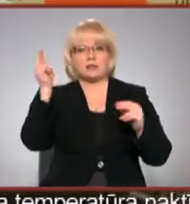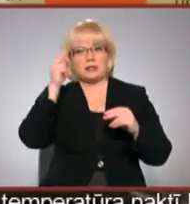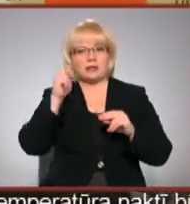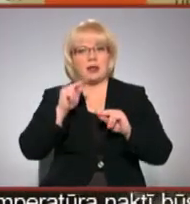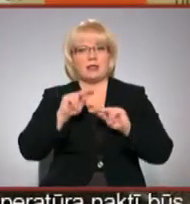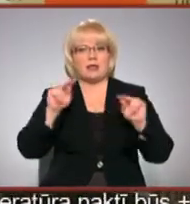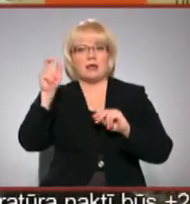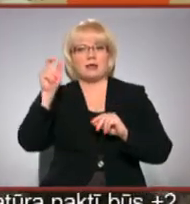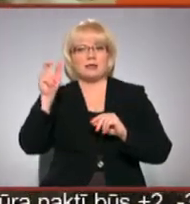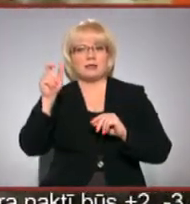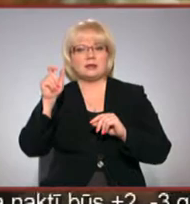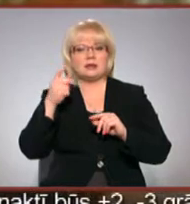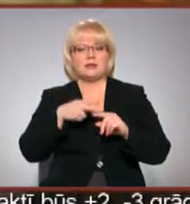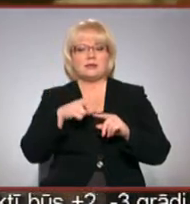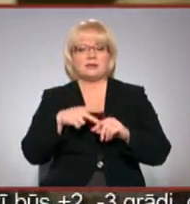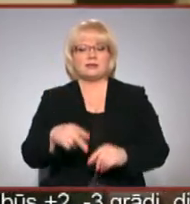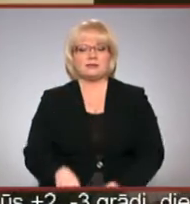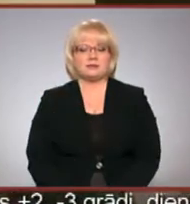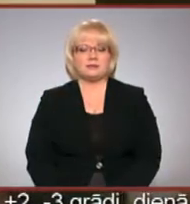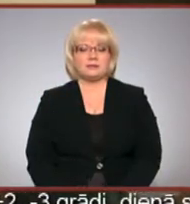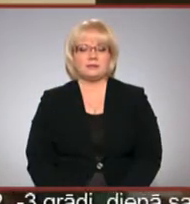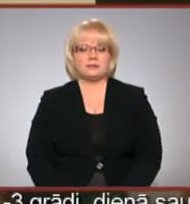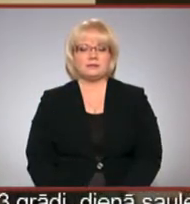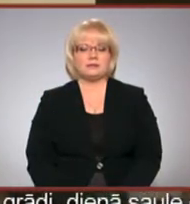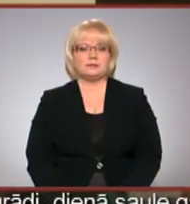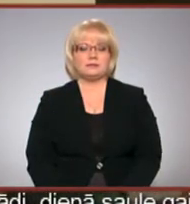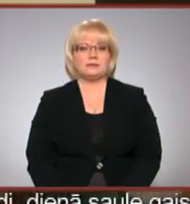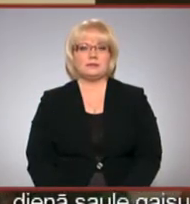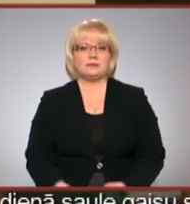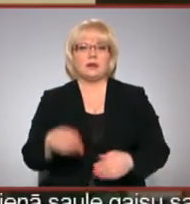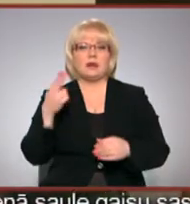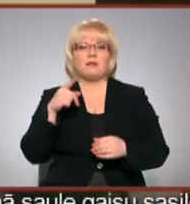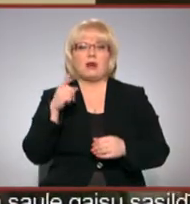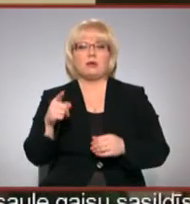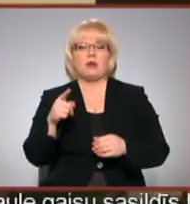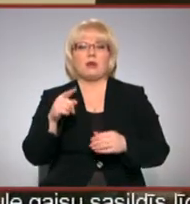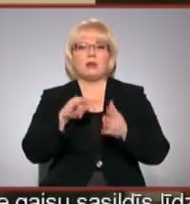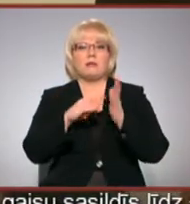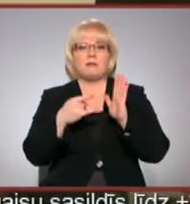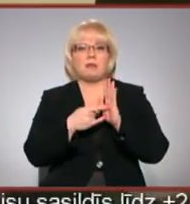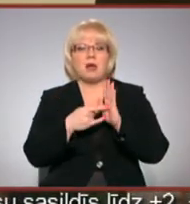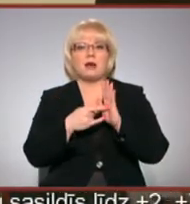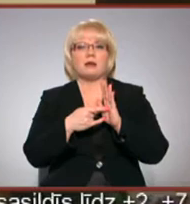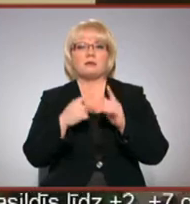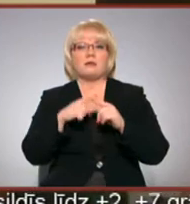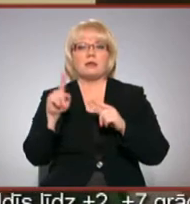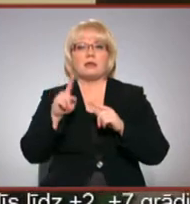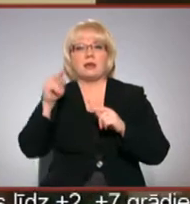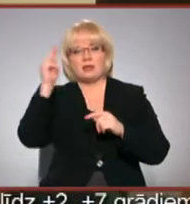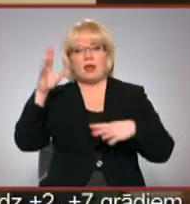viņš netrenējās, kā viņš ir spēlēt. Nu jā, par to man tiek pārmests katru dienu, ka ir mīnusiņi man treniņa